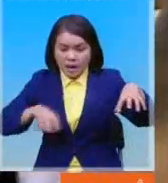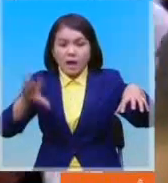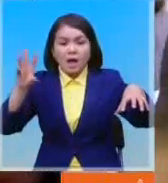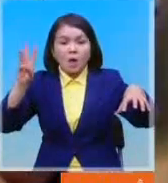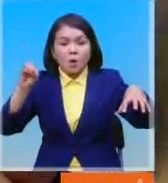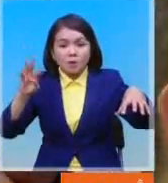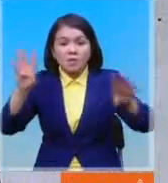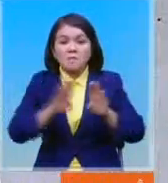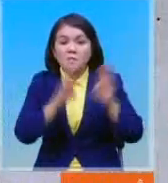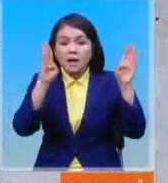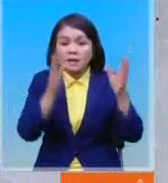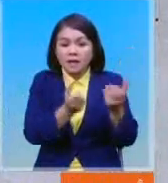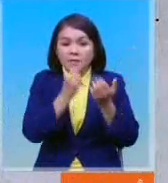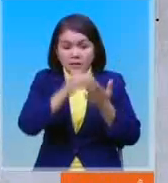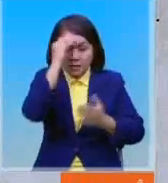งเปิดรับไปนะครับ